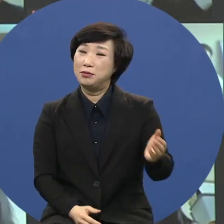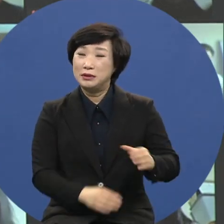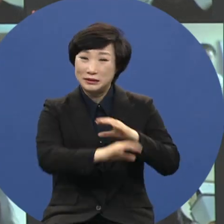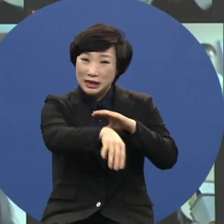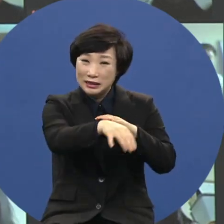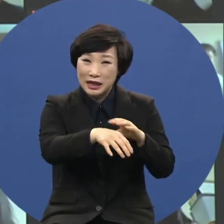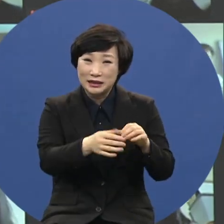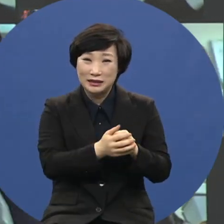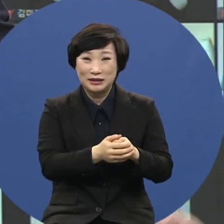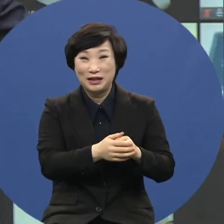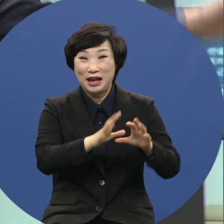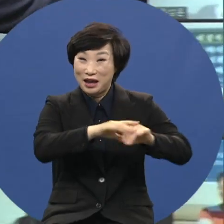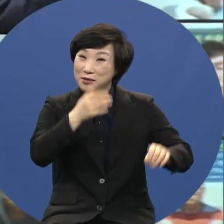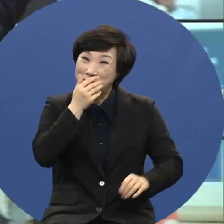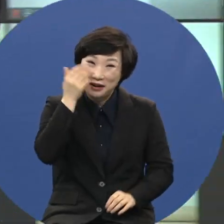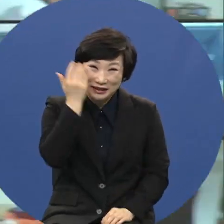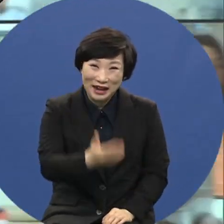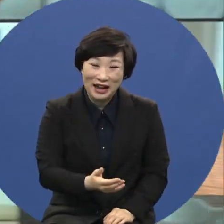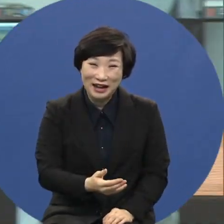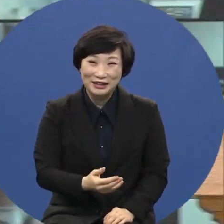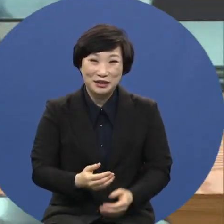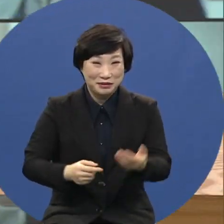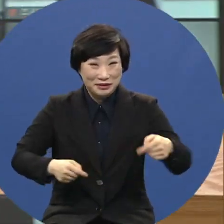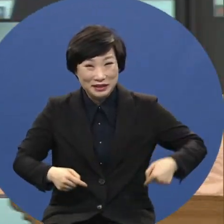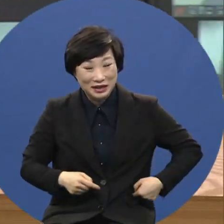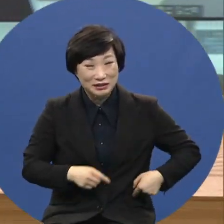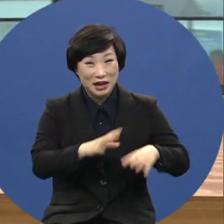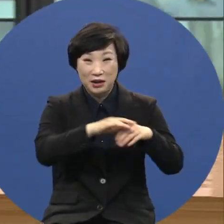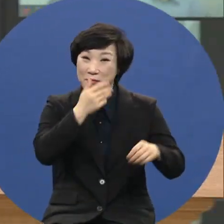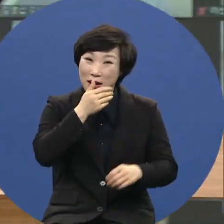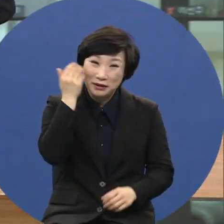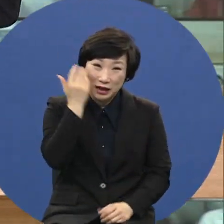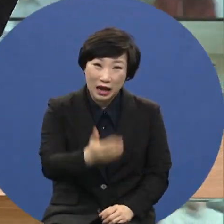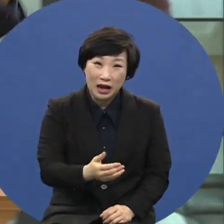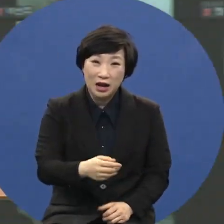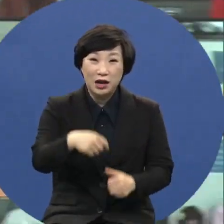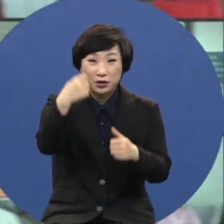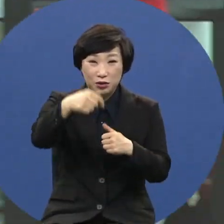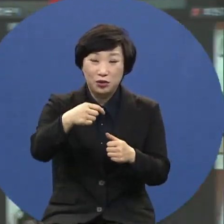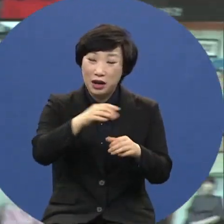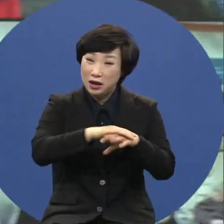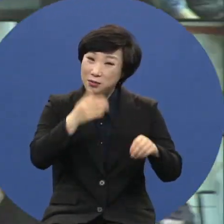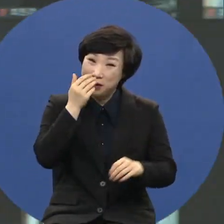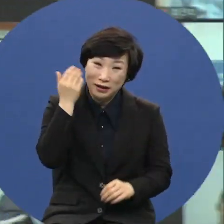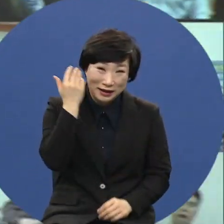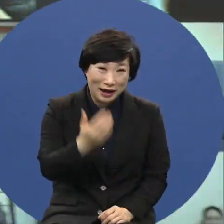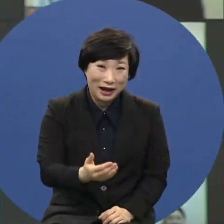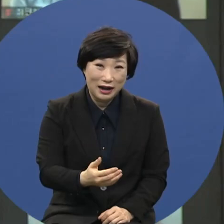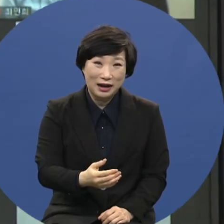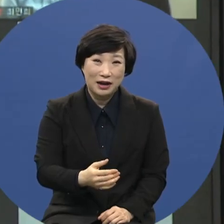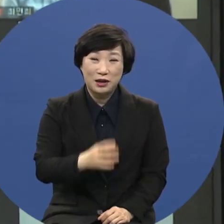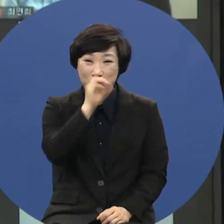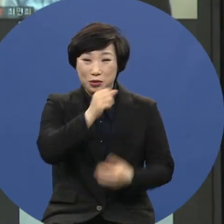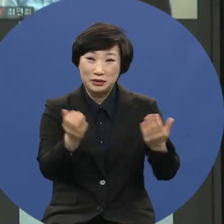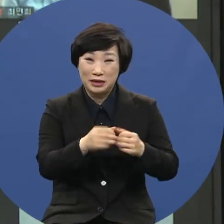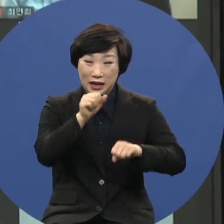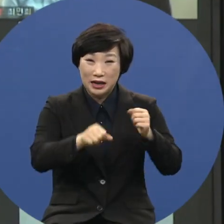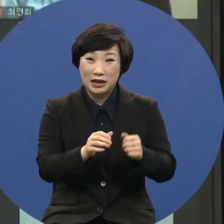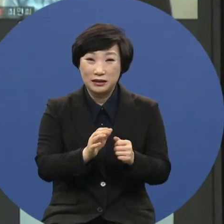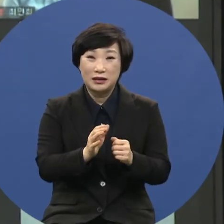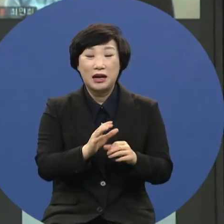세탁기로 해결됩니까? 양심으로 해결됩니까? 교육으로 해결됩니까? 선덕으로